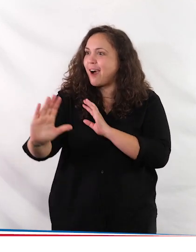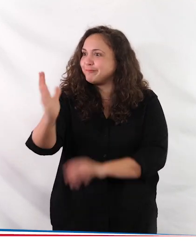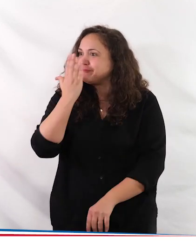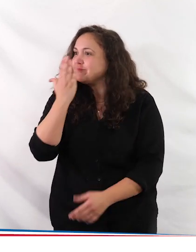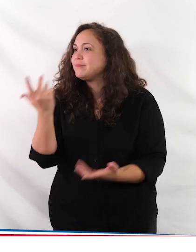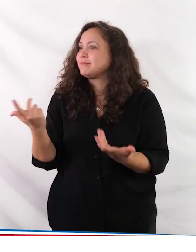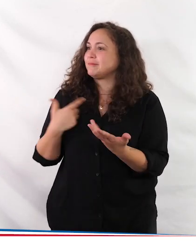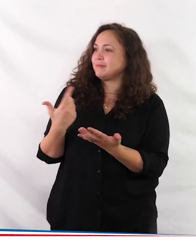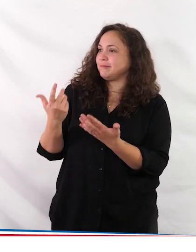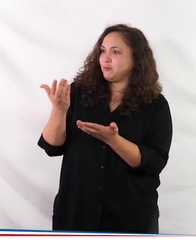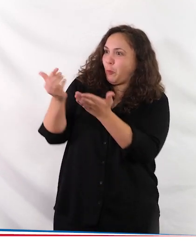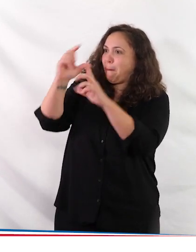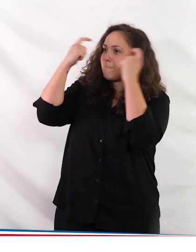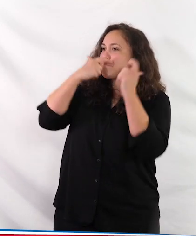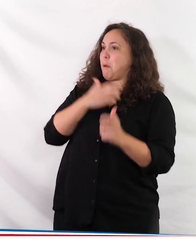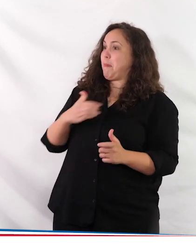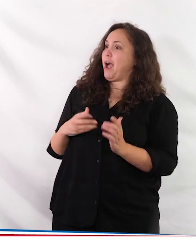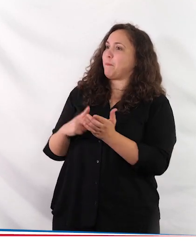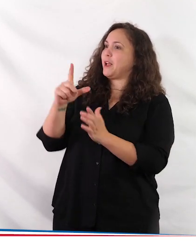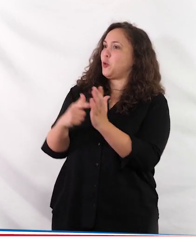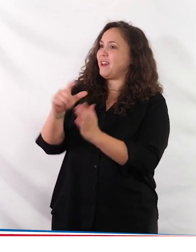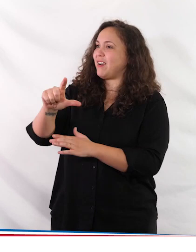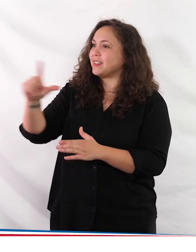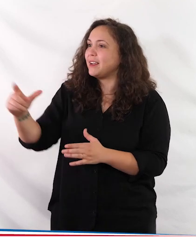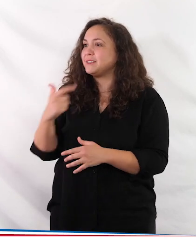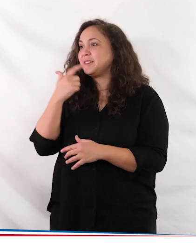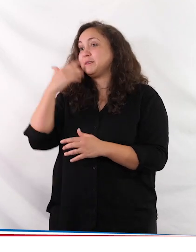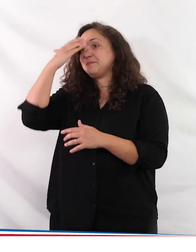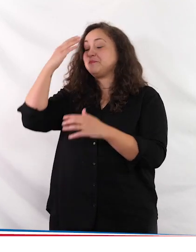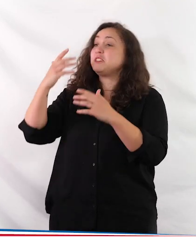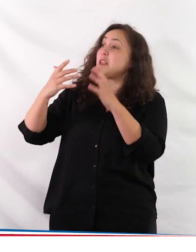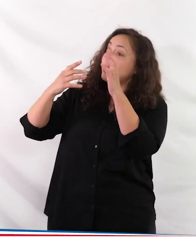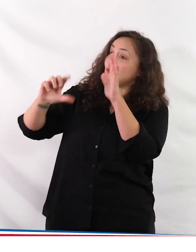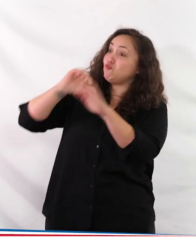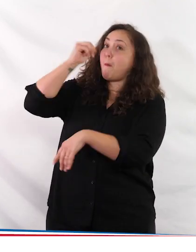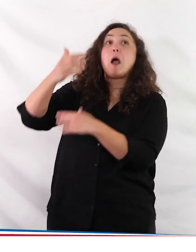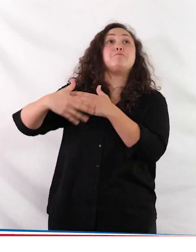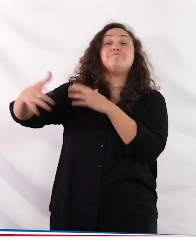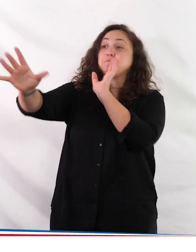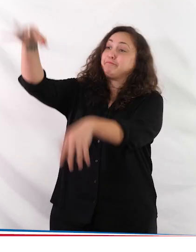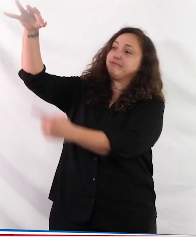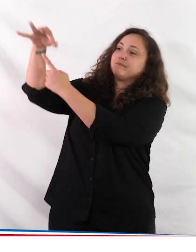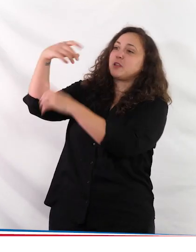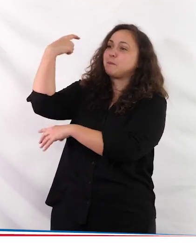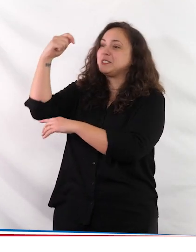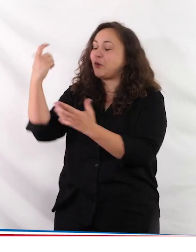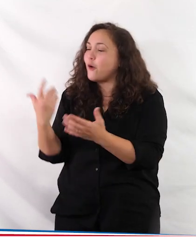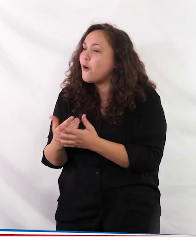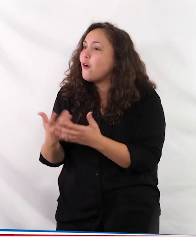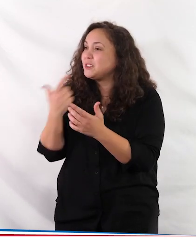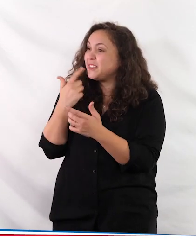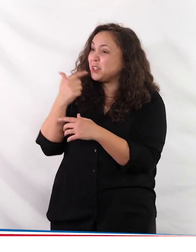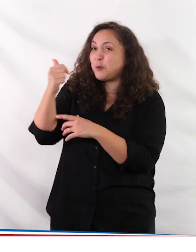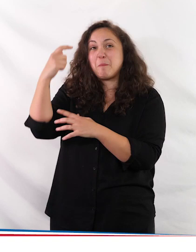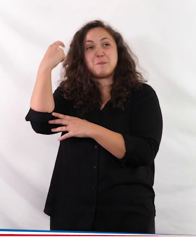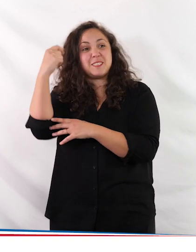maire de Paris 2024. Demain, si vous êtes présidente, la présidente de Paris 2024 et donc des Jeux Olympiques